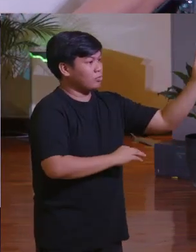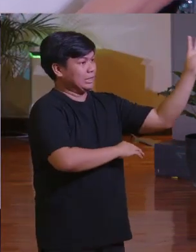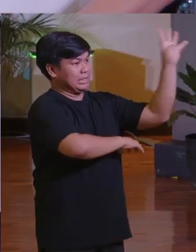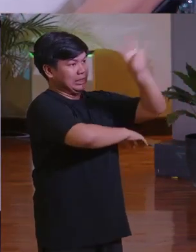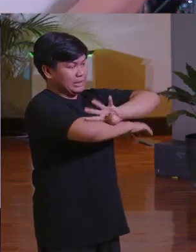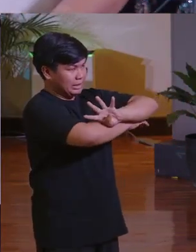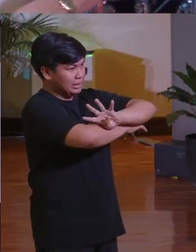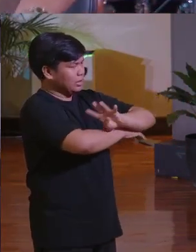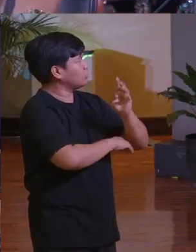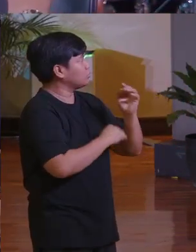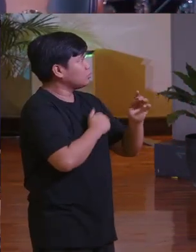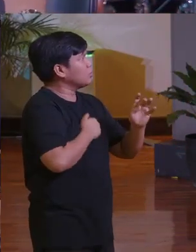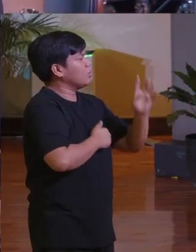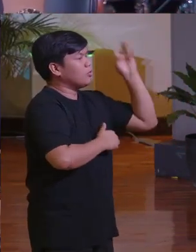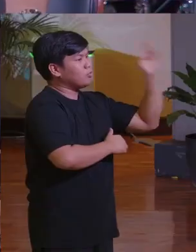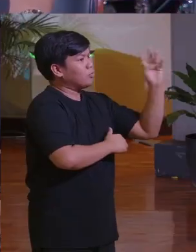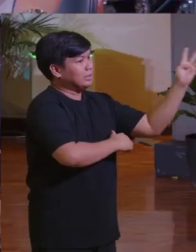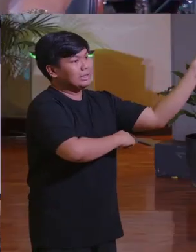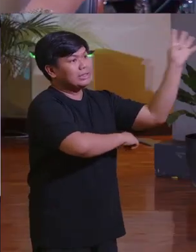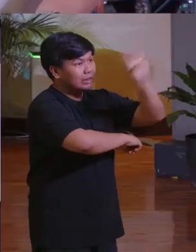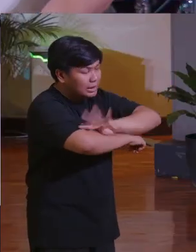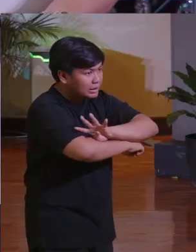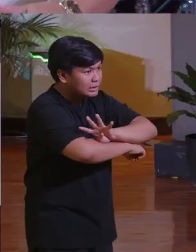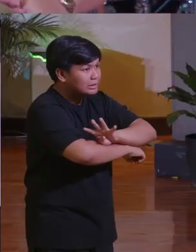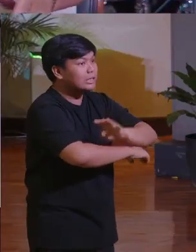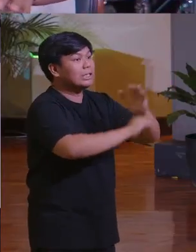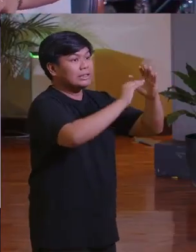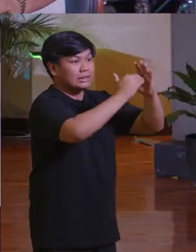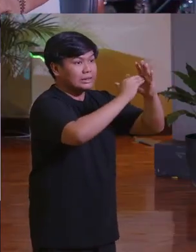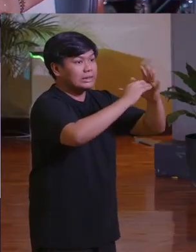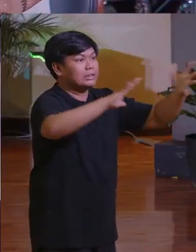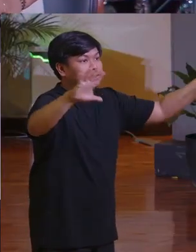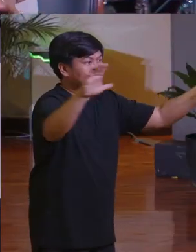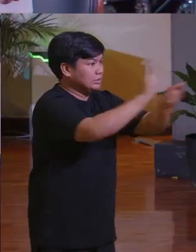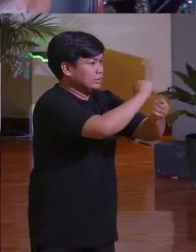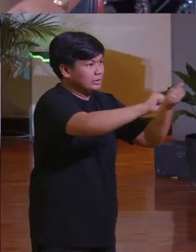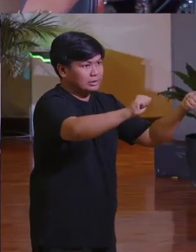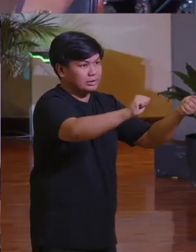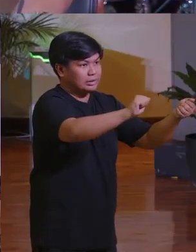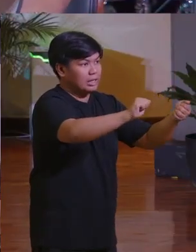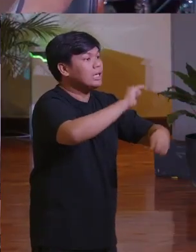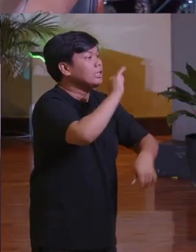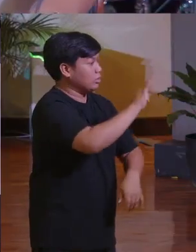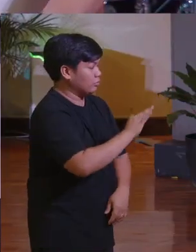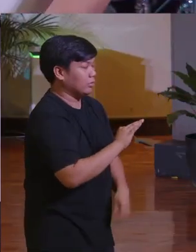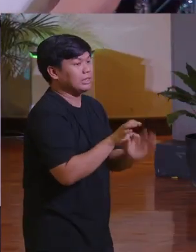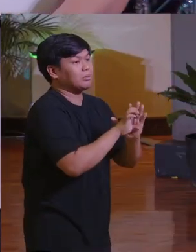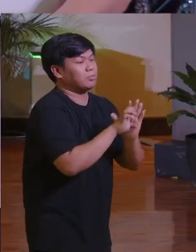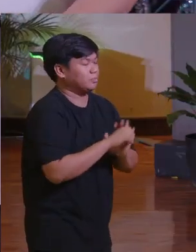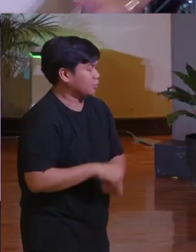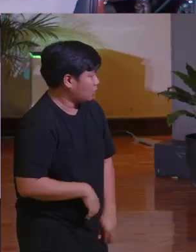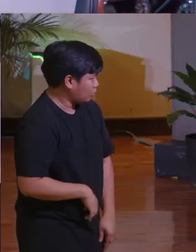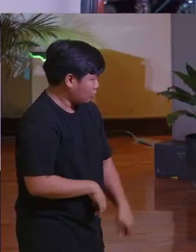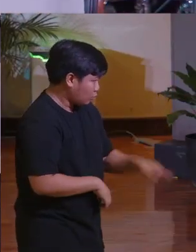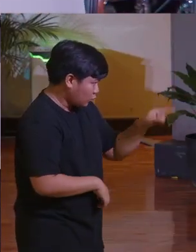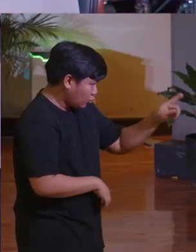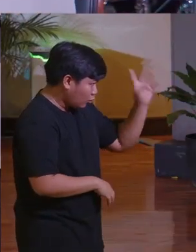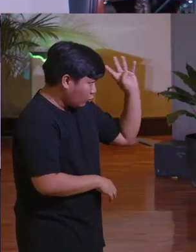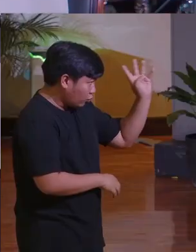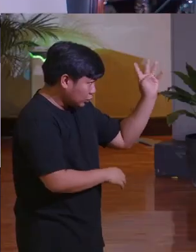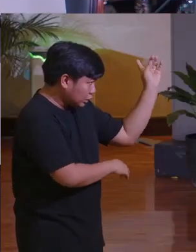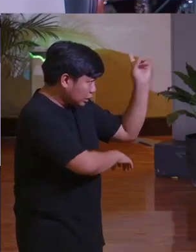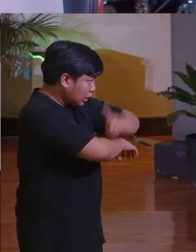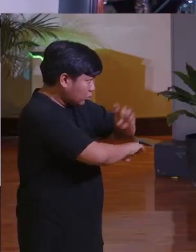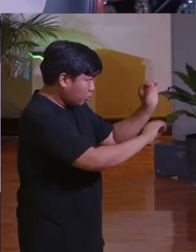days and Nineveh will be destroyed. Parang ganon. Kung hindi kayo magsisisi, 40